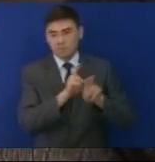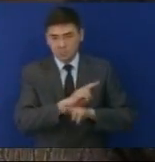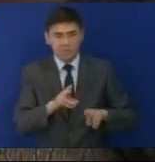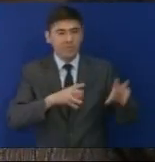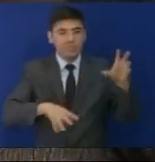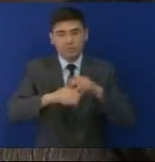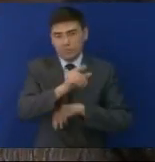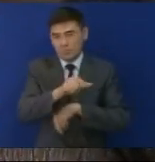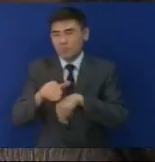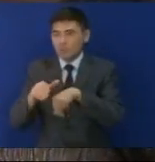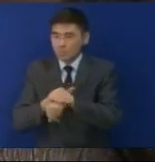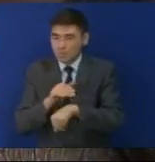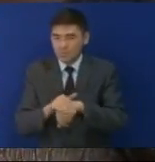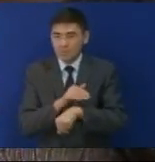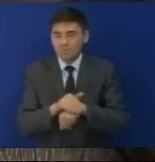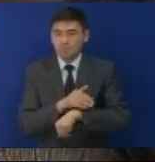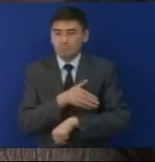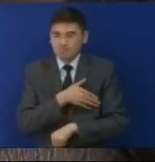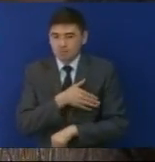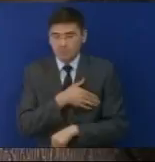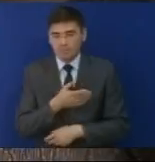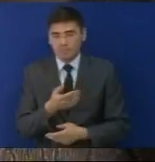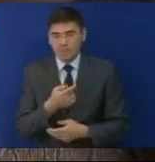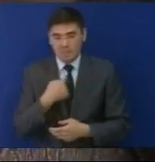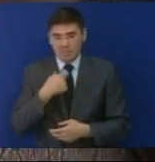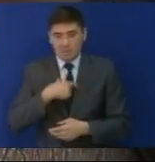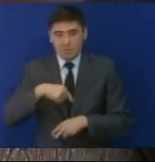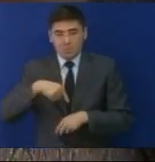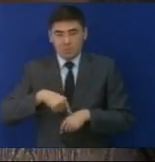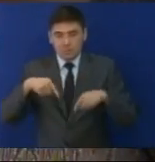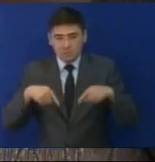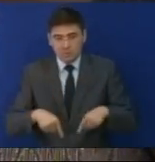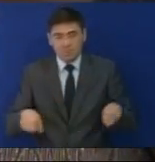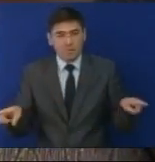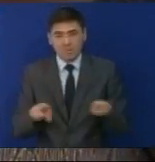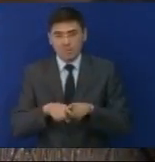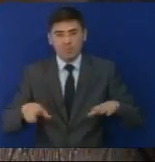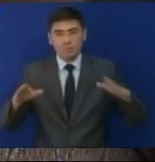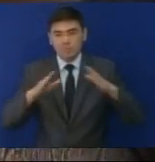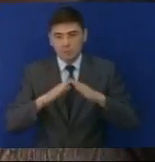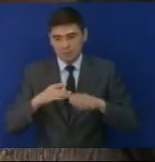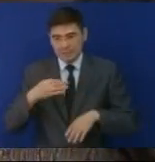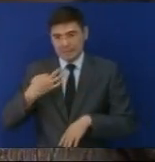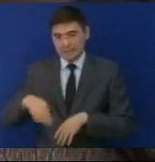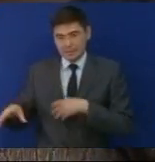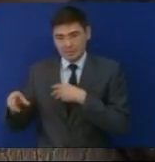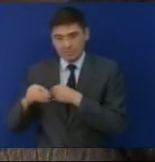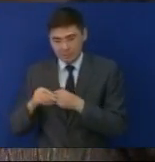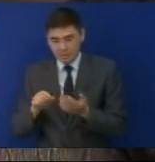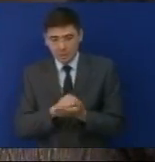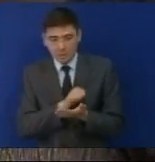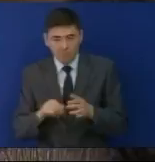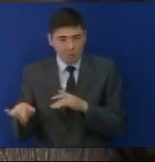добрые, добродушные. Так что я у себя как дома нахожусь. Вот, с сыном вдвоем сейчас